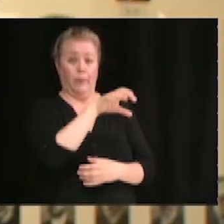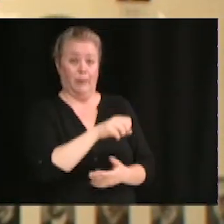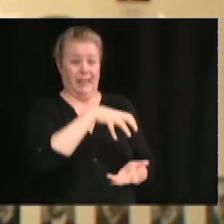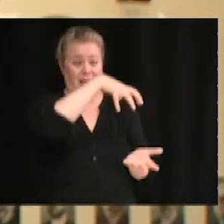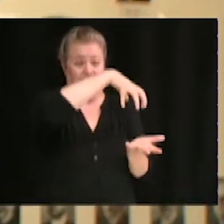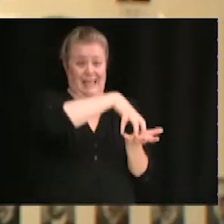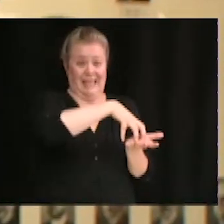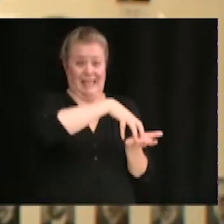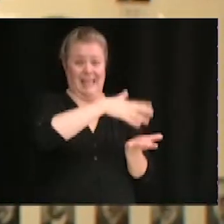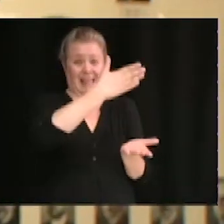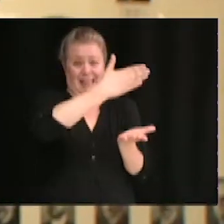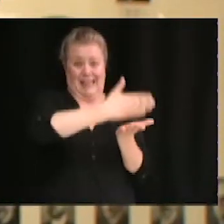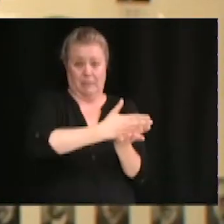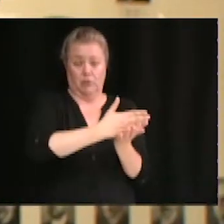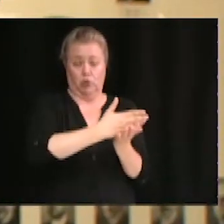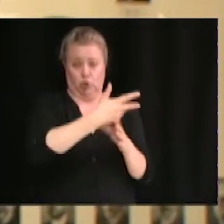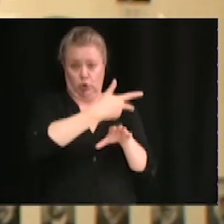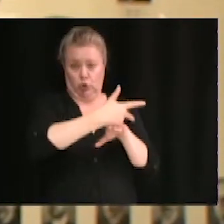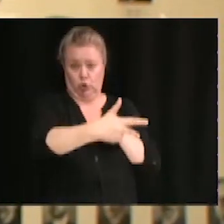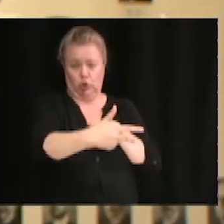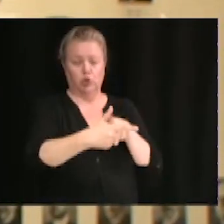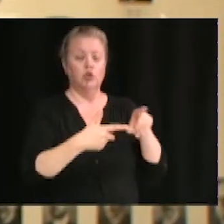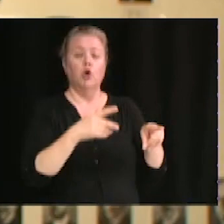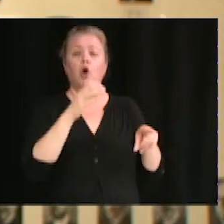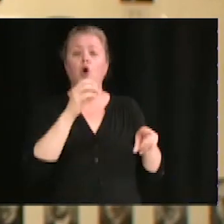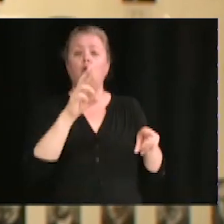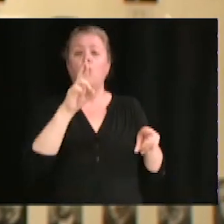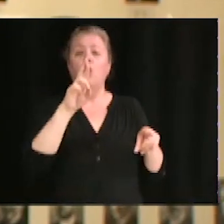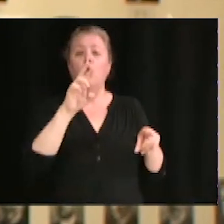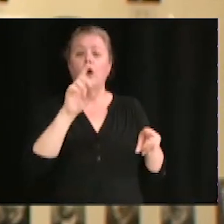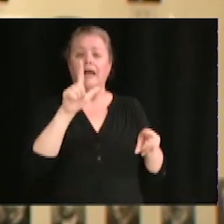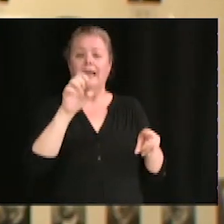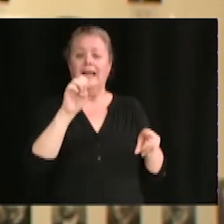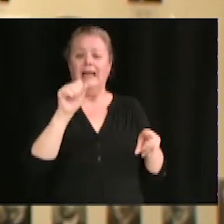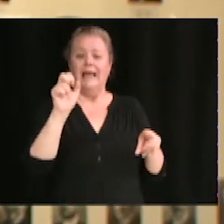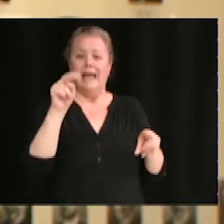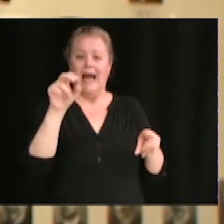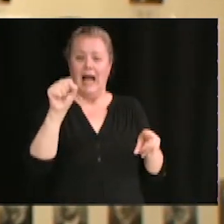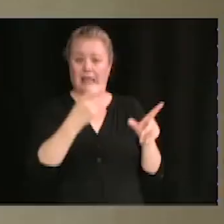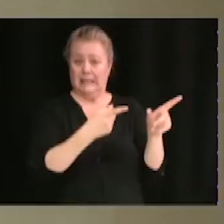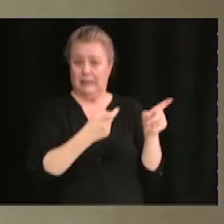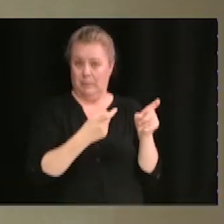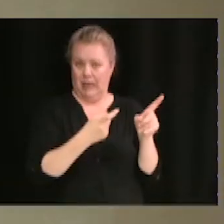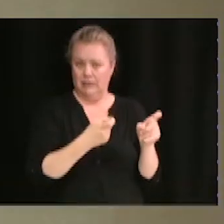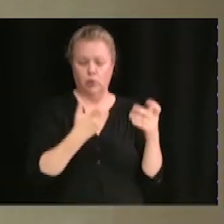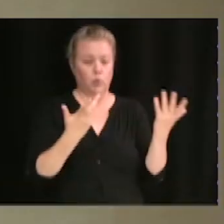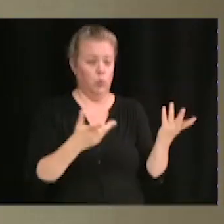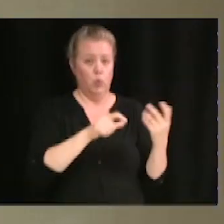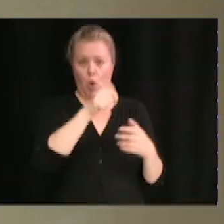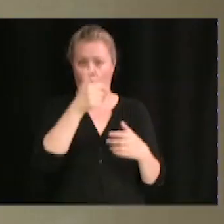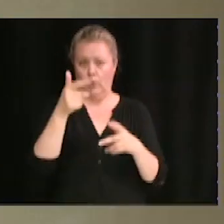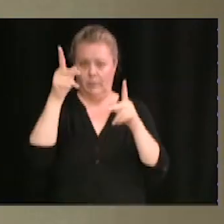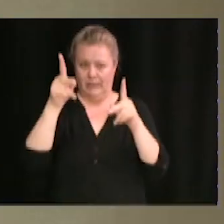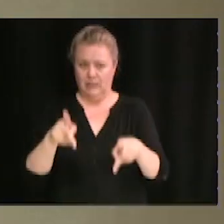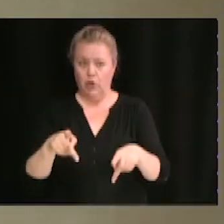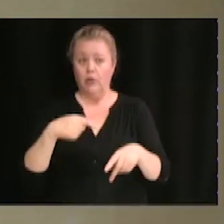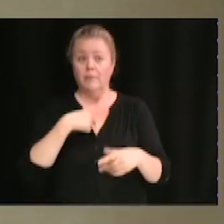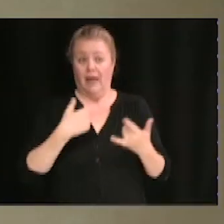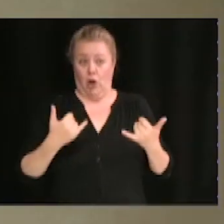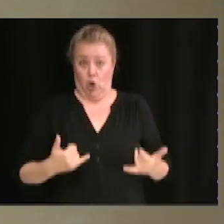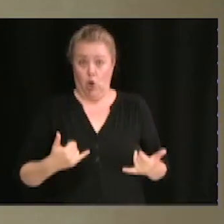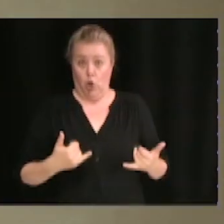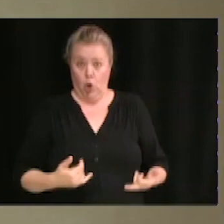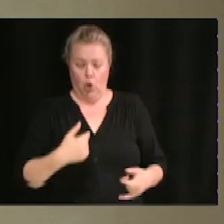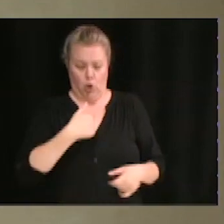concessionnaire du service d'Orléans Express ou avec quelqu'un d'autre. Mais actuellement, nous, on accompagne cette personne-là